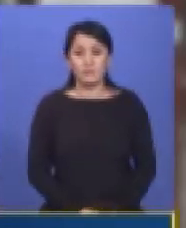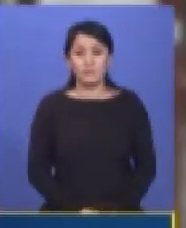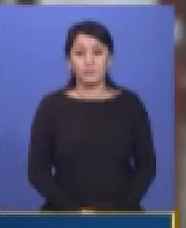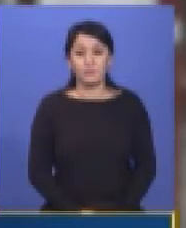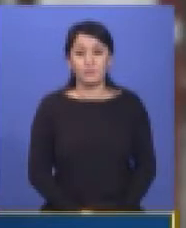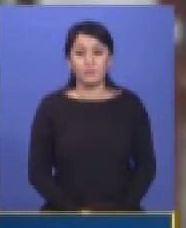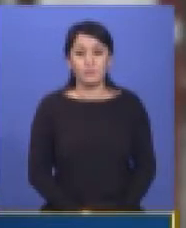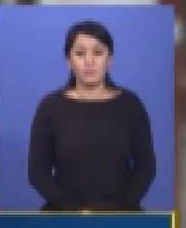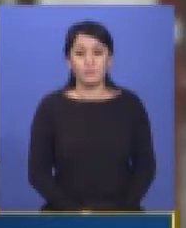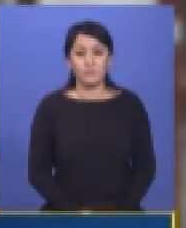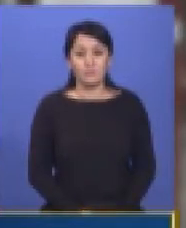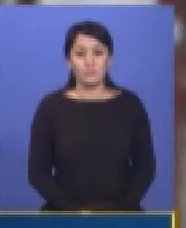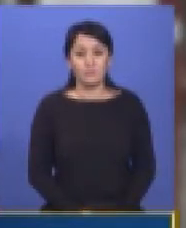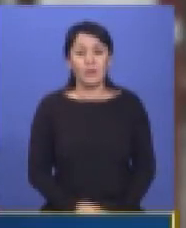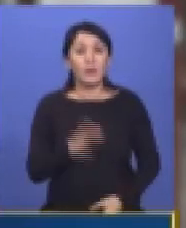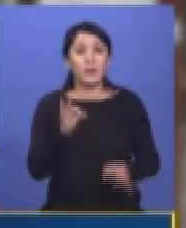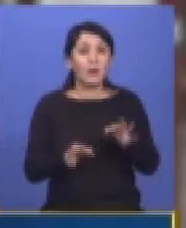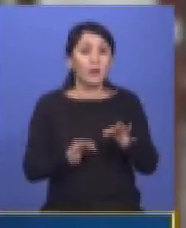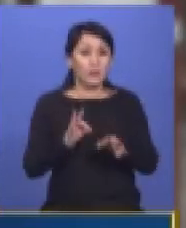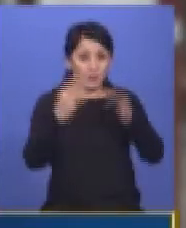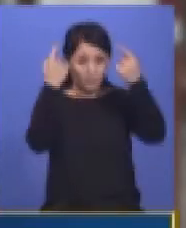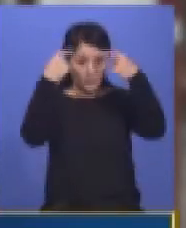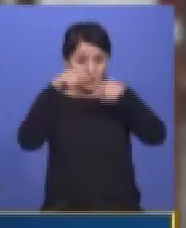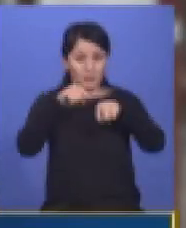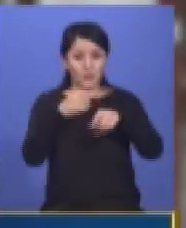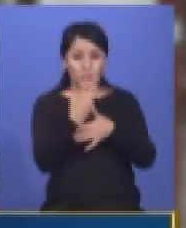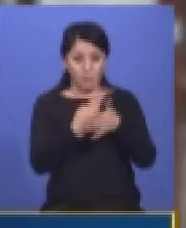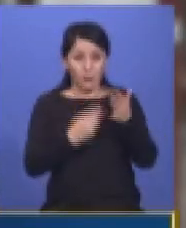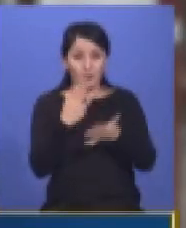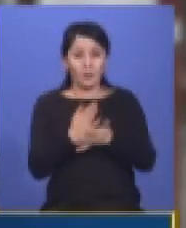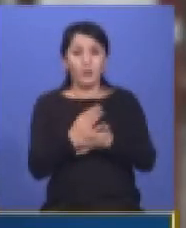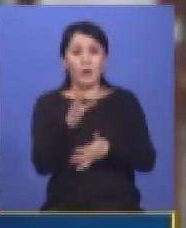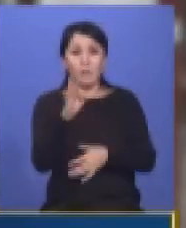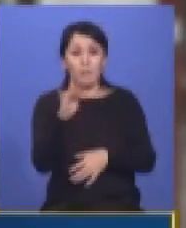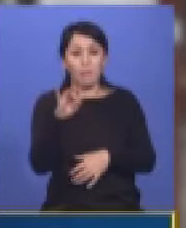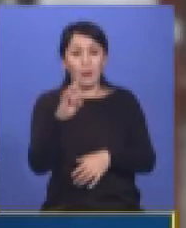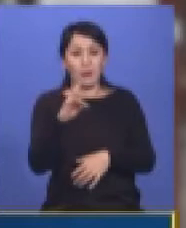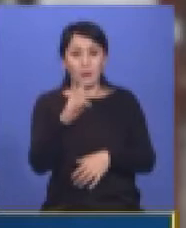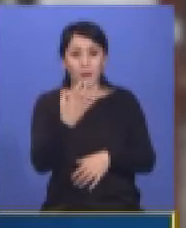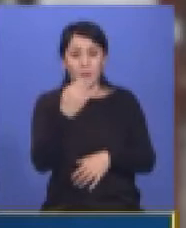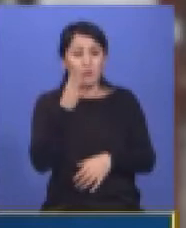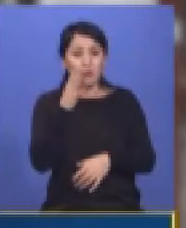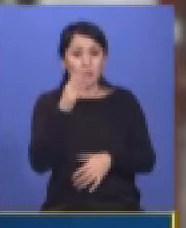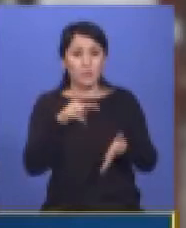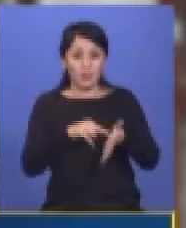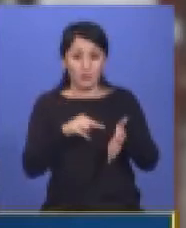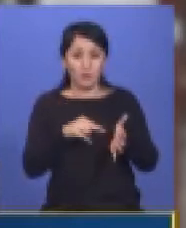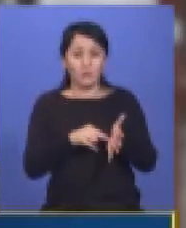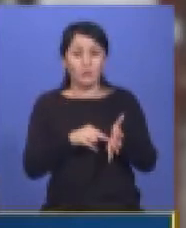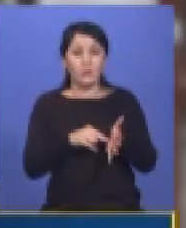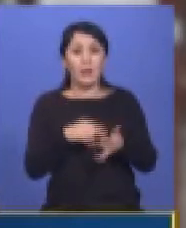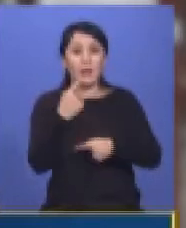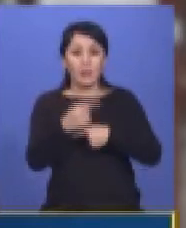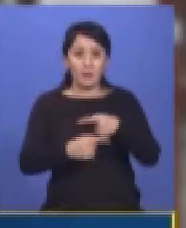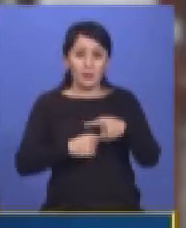орган в этом некомпетентны. Нормативтік техникалық шығындар бар. Ол монополистерді жылу жүйесіне белгіленген тарифке бірден енет. Келесі